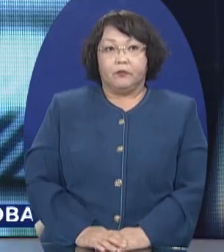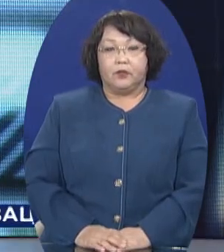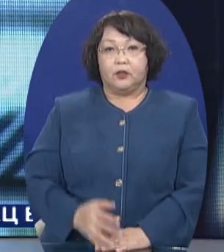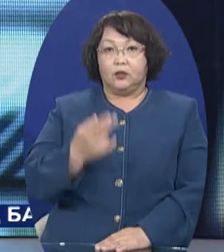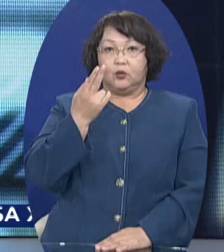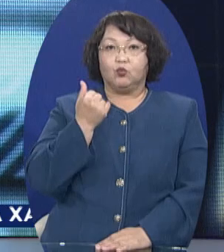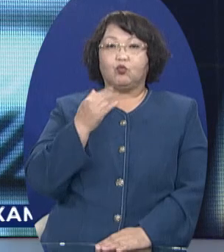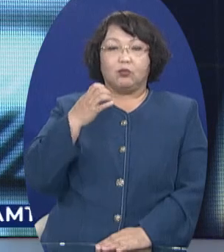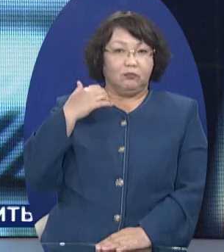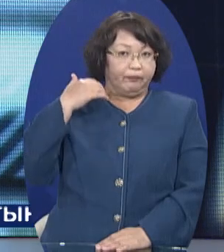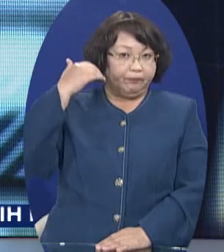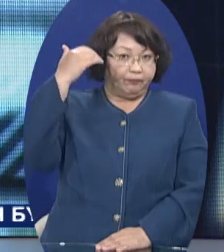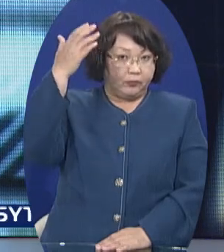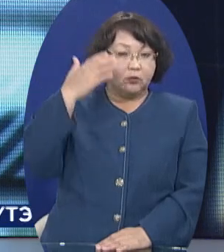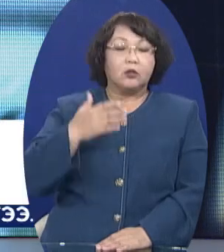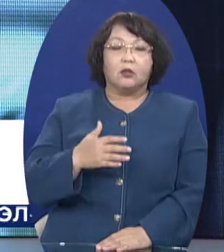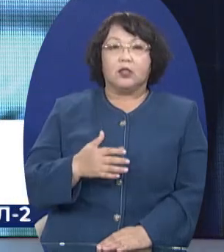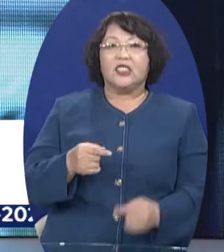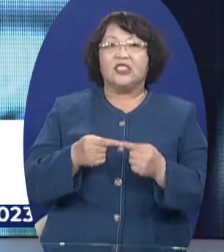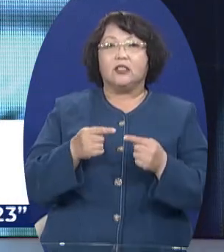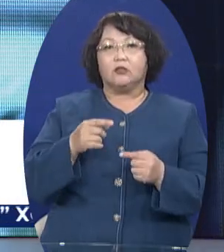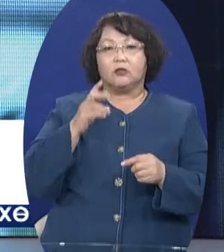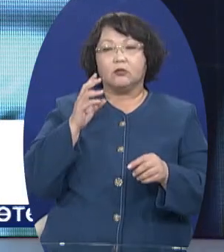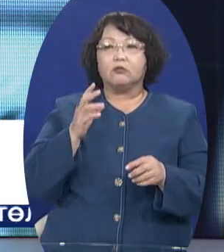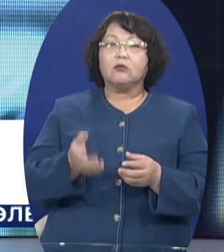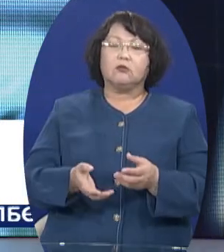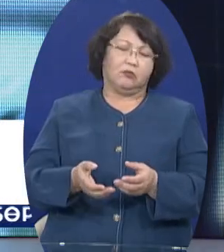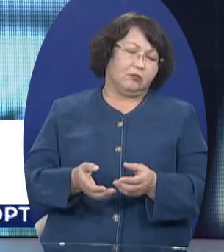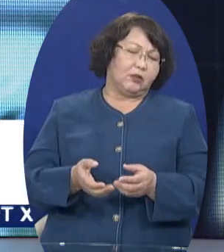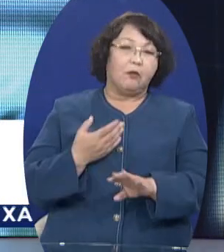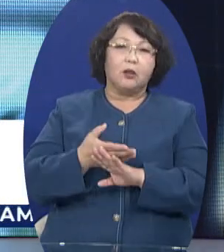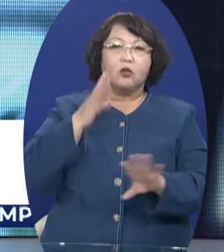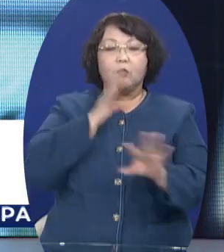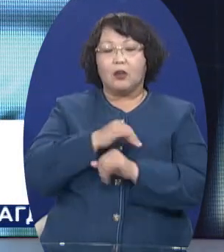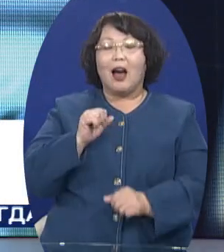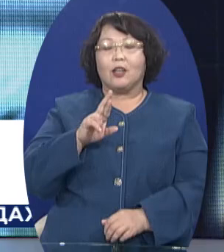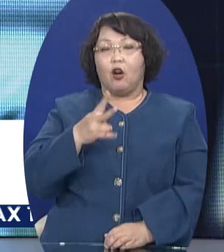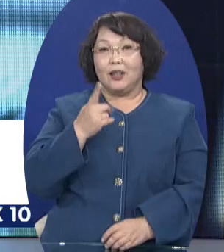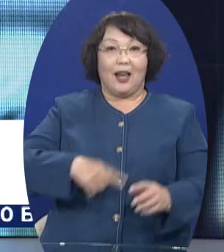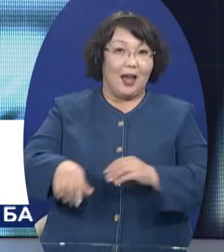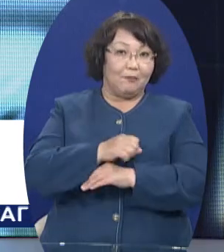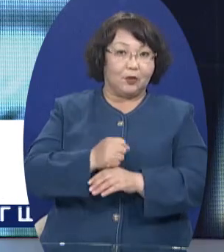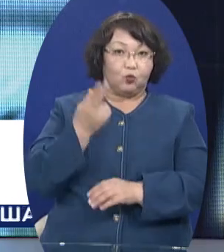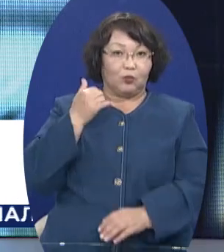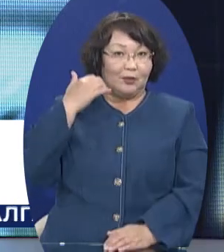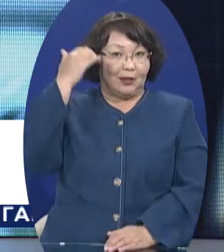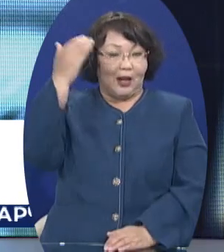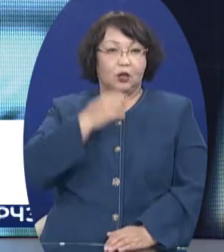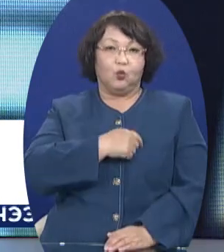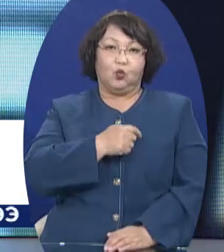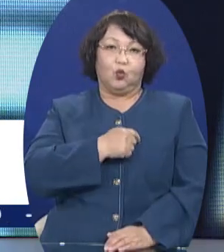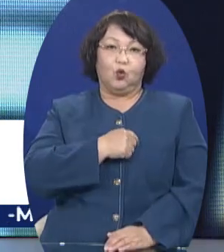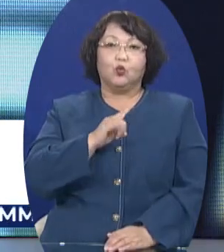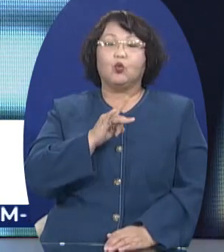Цусны даралт ихсэлтийн эсрэг аян Завхан аймагт 3 өдөр үргэлжиллээ. Нийт 21 аймгийн иргэдийг цусны даралт зүрх судасны өвчлөлийн урьдчилан